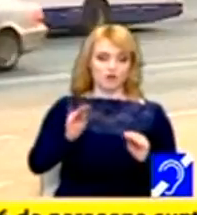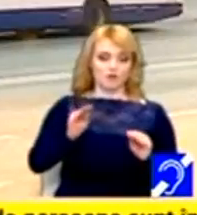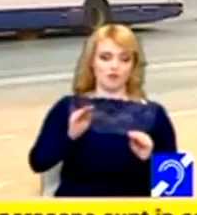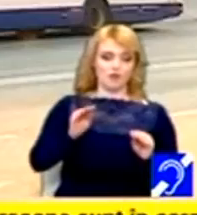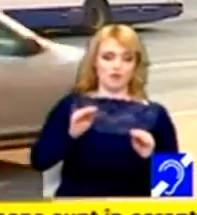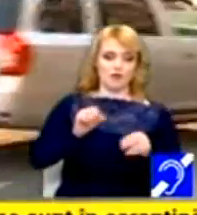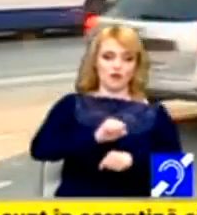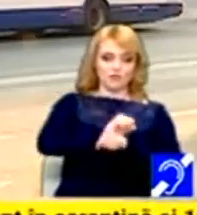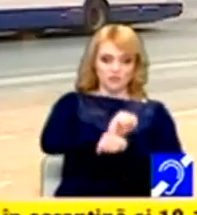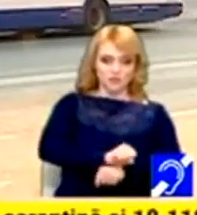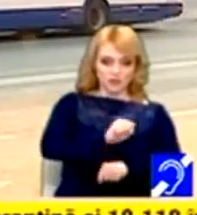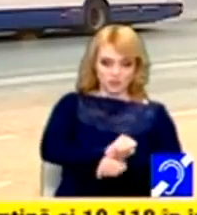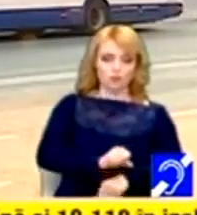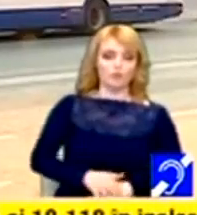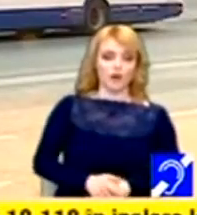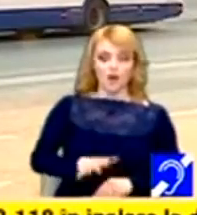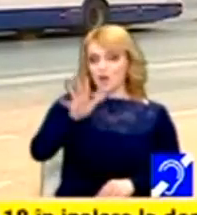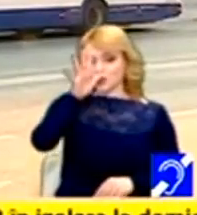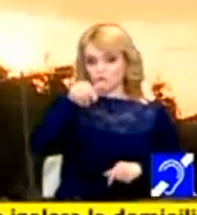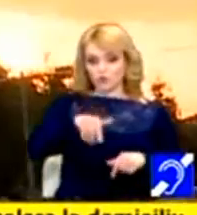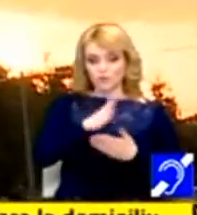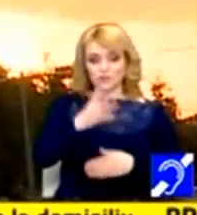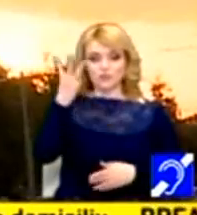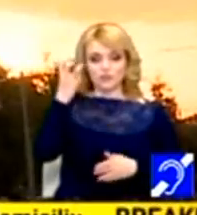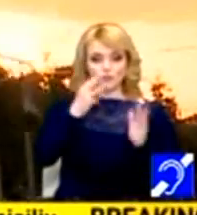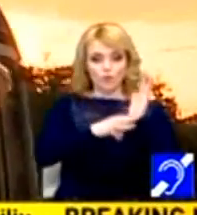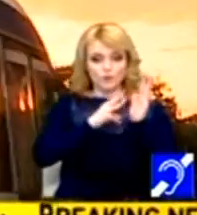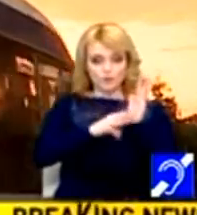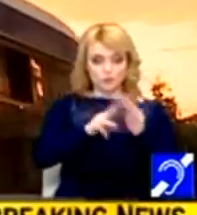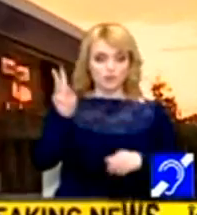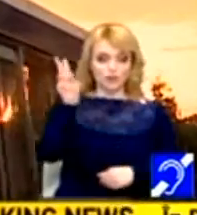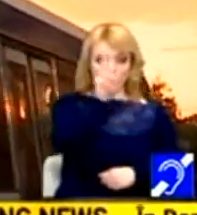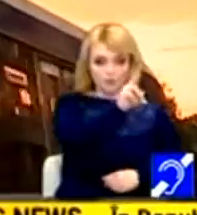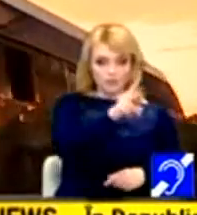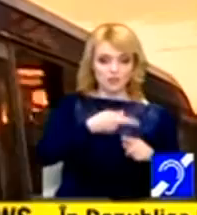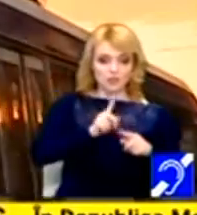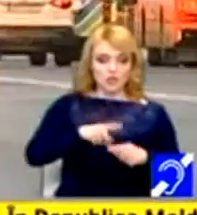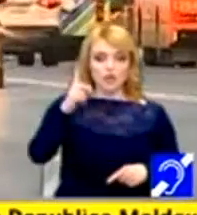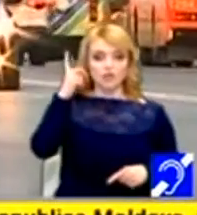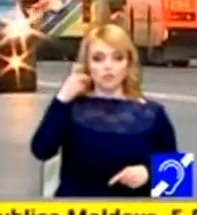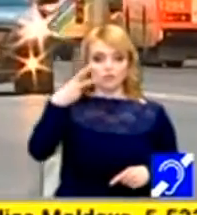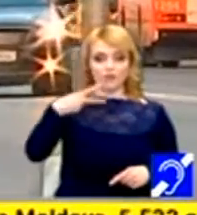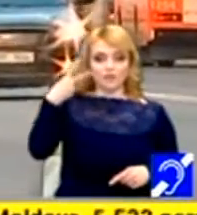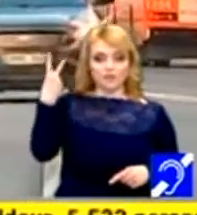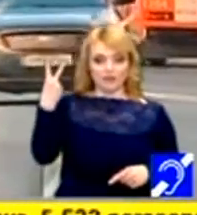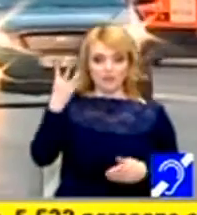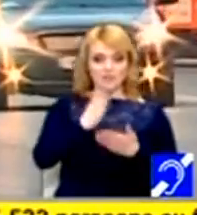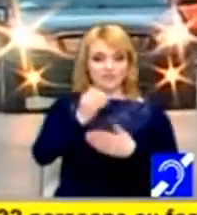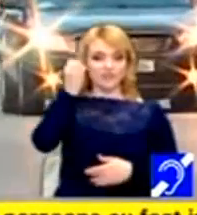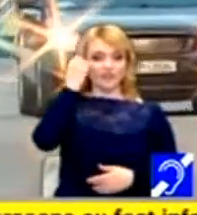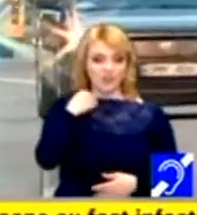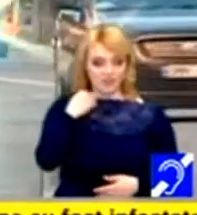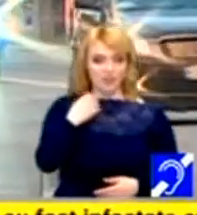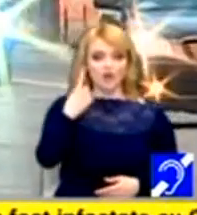mijloacelor de transport public. În Chișinău circulă acum 389 de troleibuze, dintre care 122 sunt vechi, dar